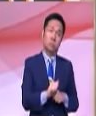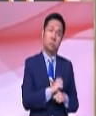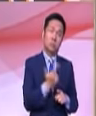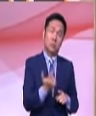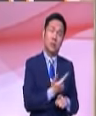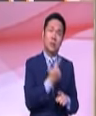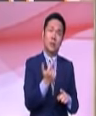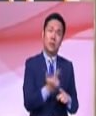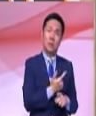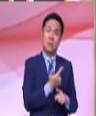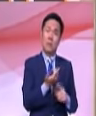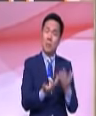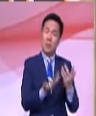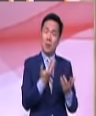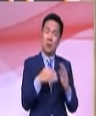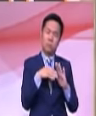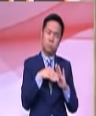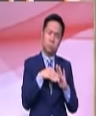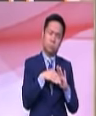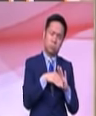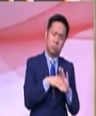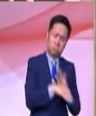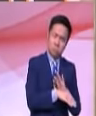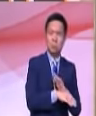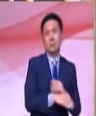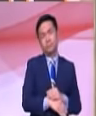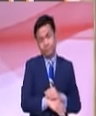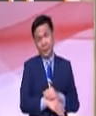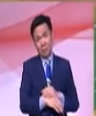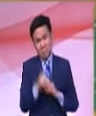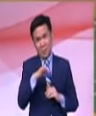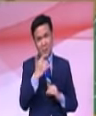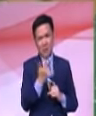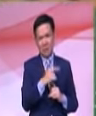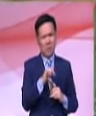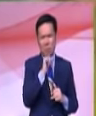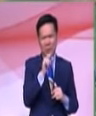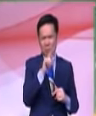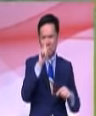menjadi penjejasan juga kepada performa dia. Jadi kita nak balance.